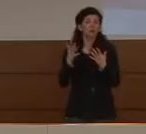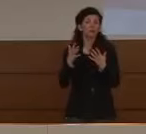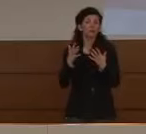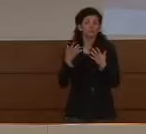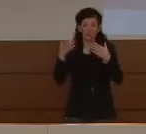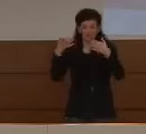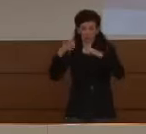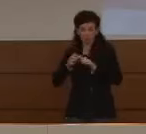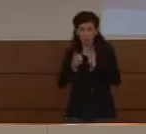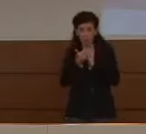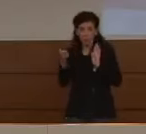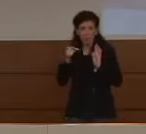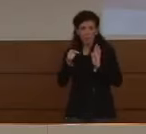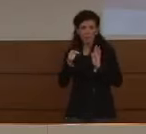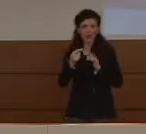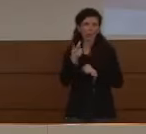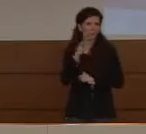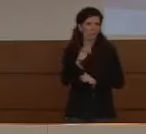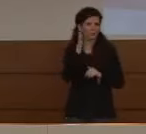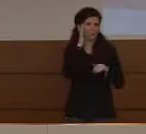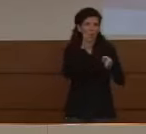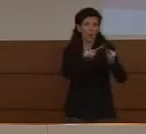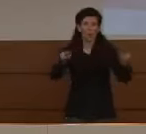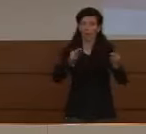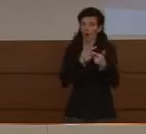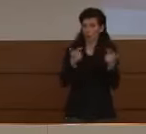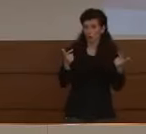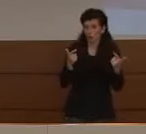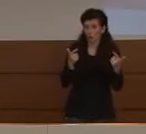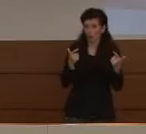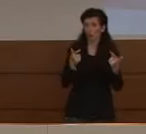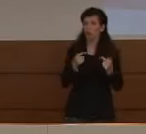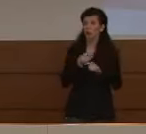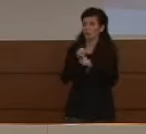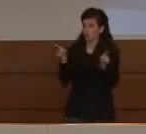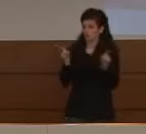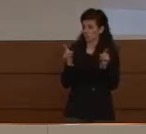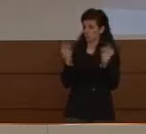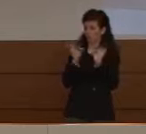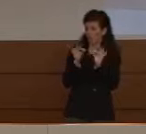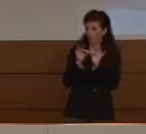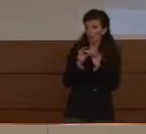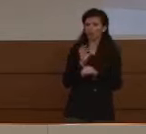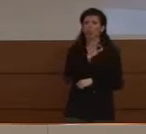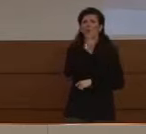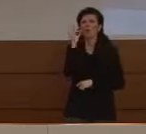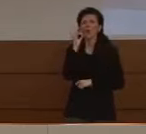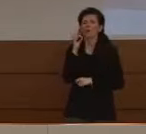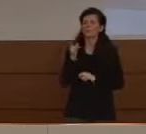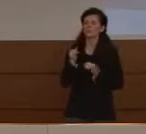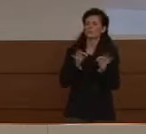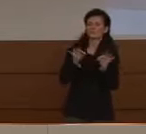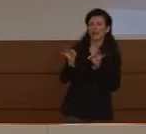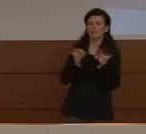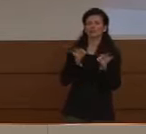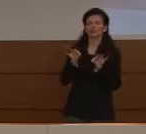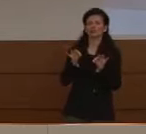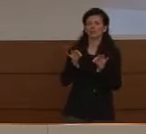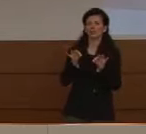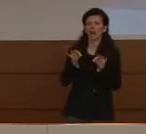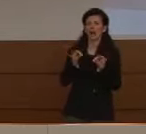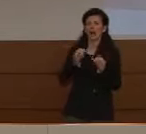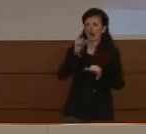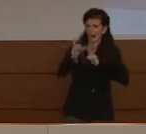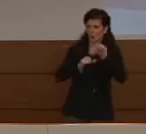se questa cosa mi risulta oppure no oppure è cambiato l'approccio e quindi c'è meno bisogno di terapia intensiva perché a parità